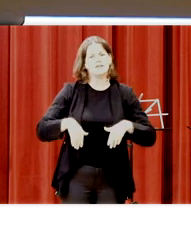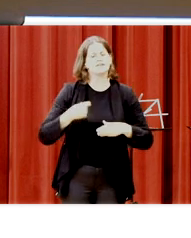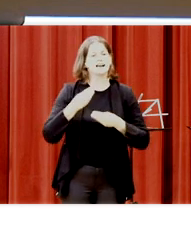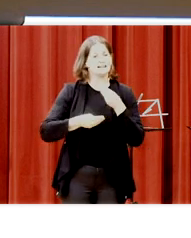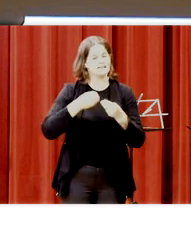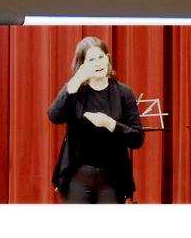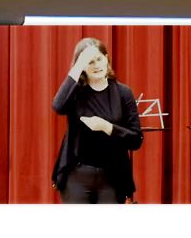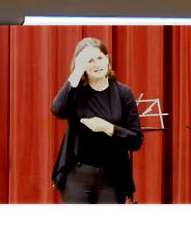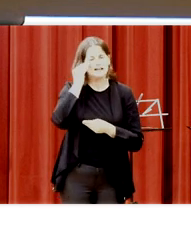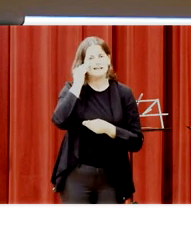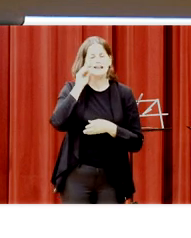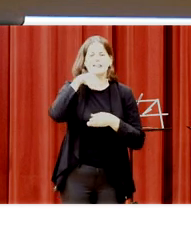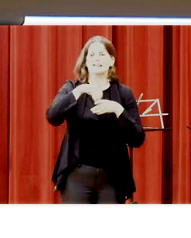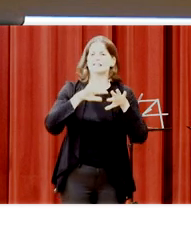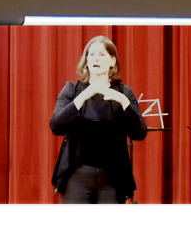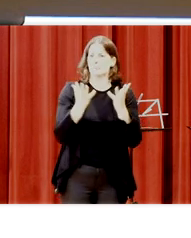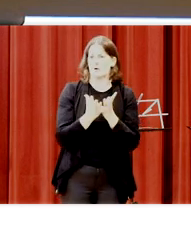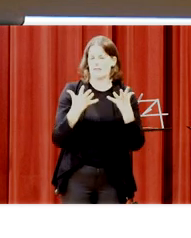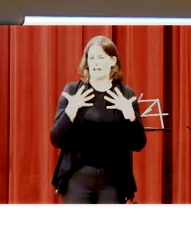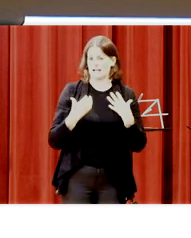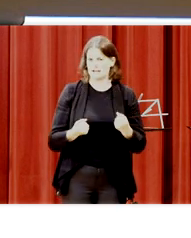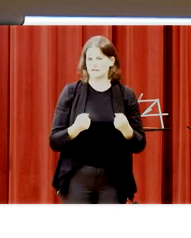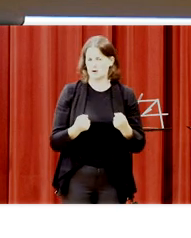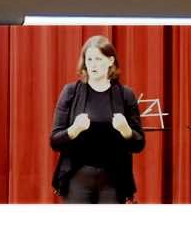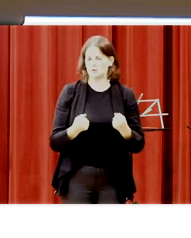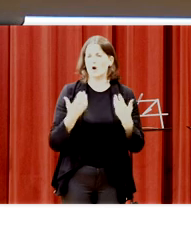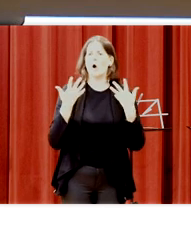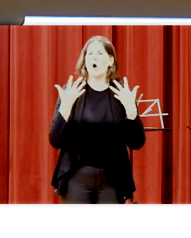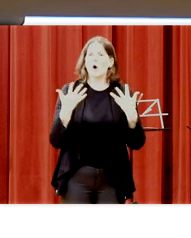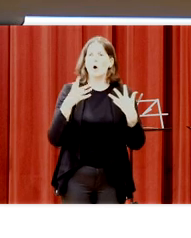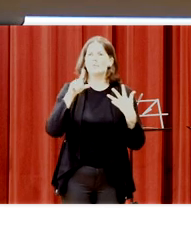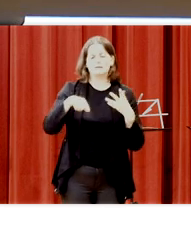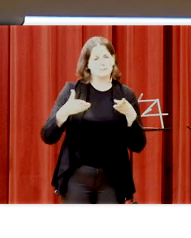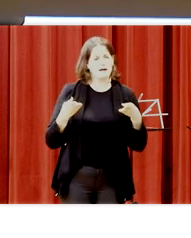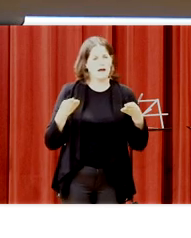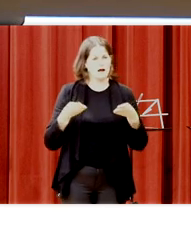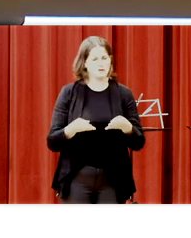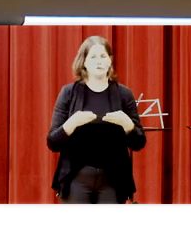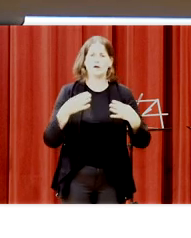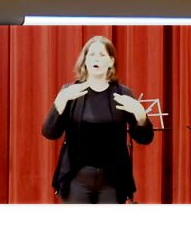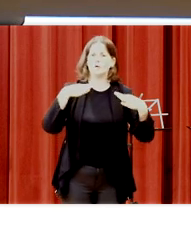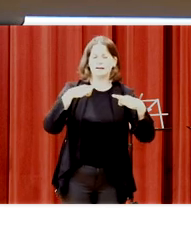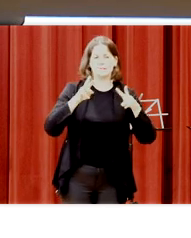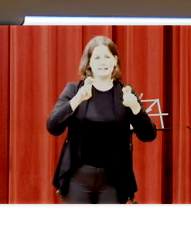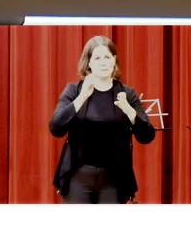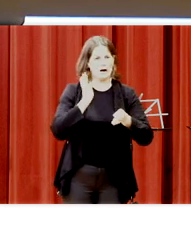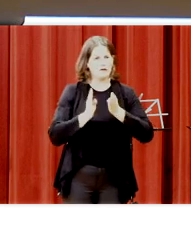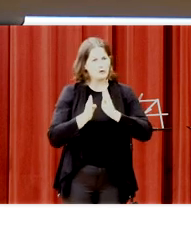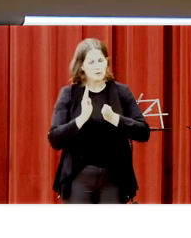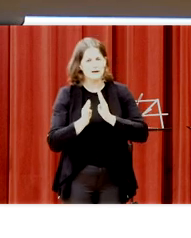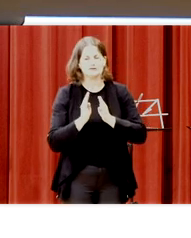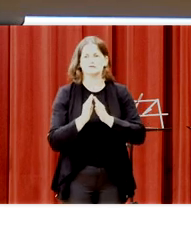formació, amb la simulació de cossos, sinó amb la robòtica, amb tenir cura de tot el que és